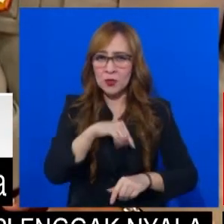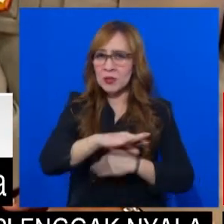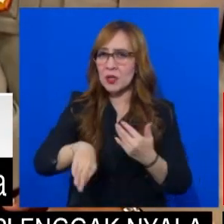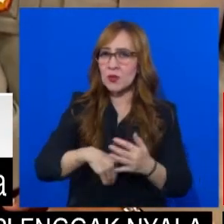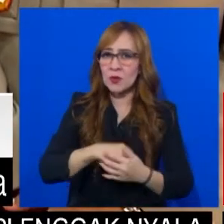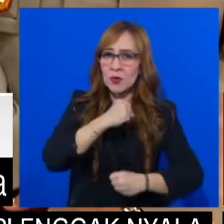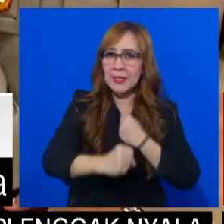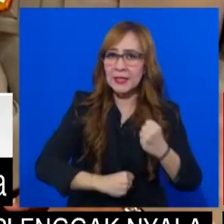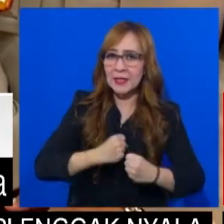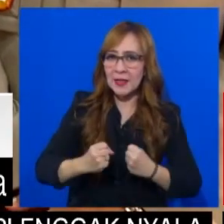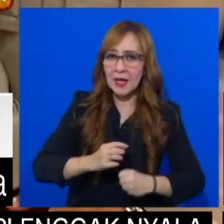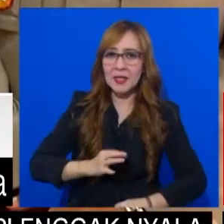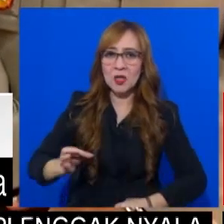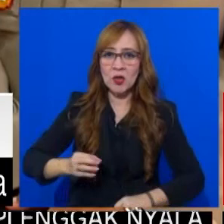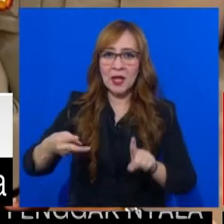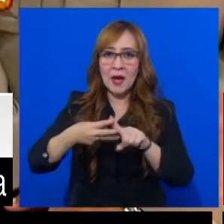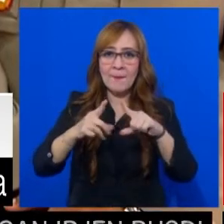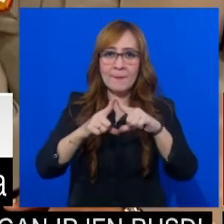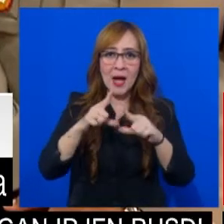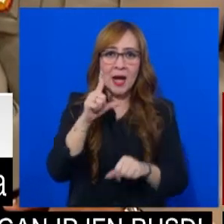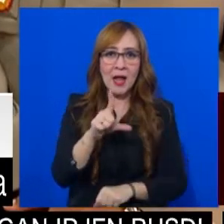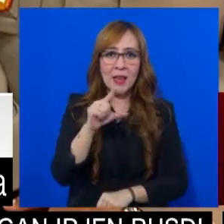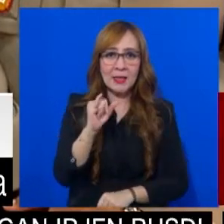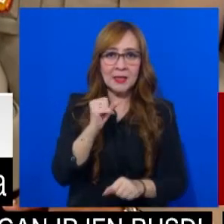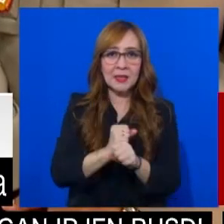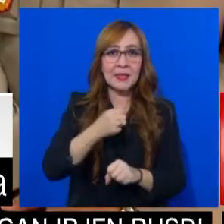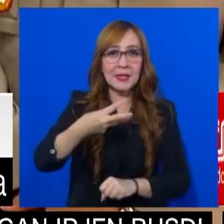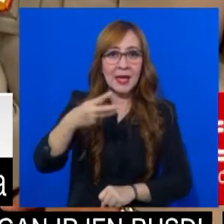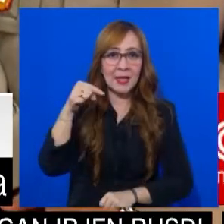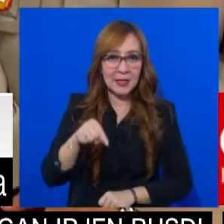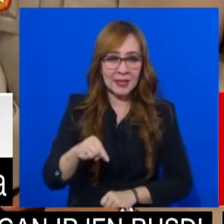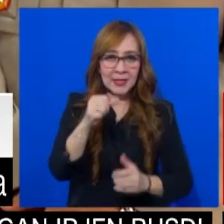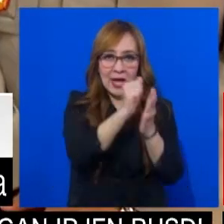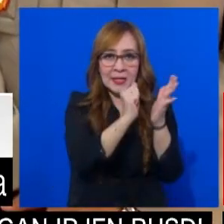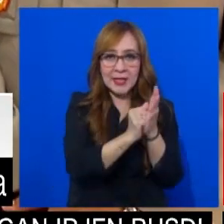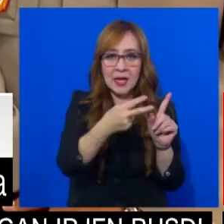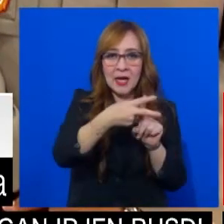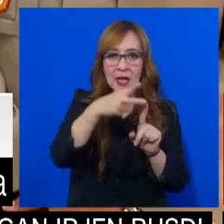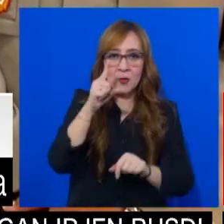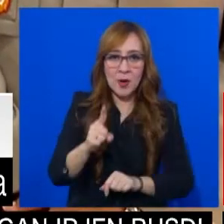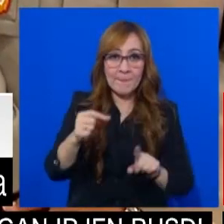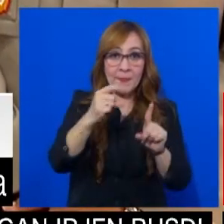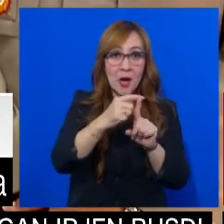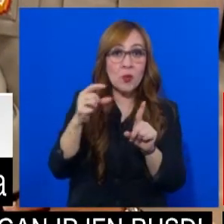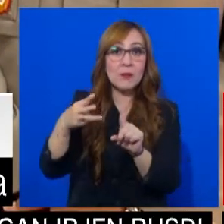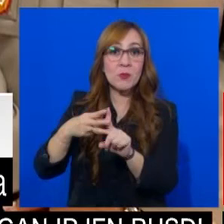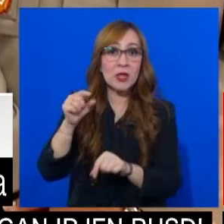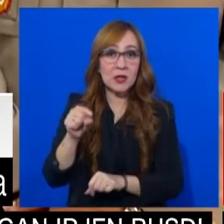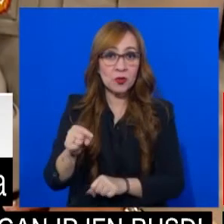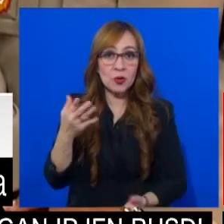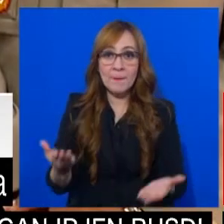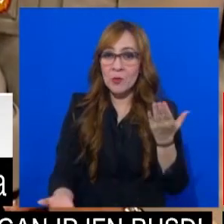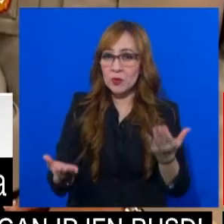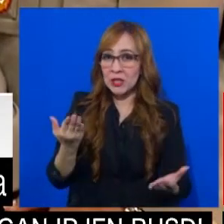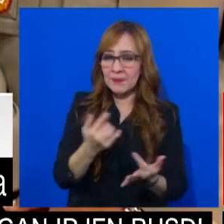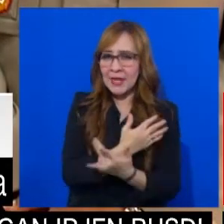yang berlangsung di kota Bali G ini selama pelaksanaan F1 Powerboat tersebut. Mungkin ada masyarakat yang akan melaksanakan